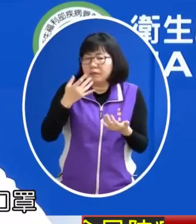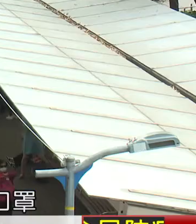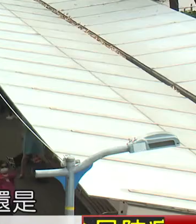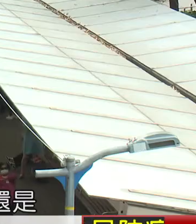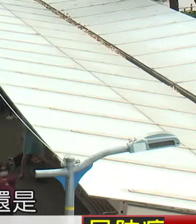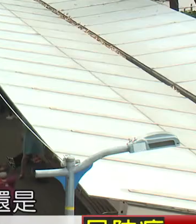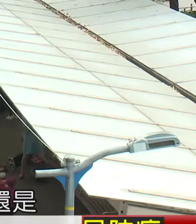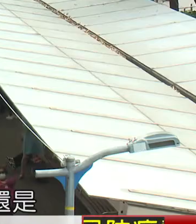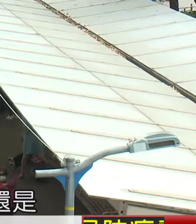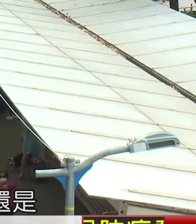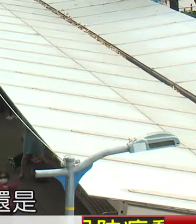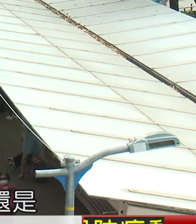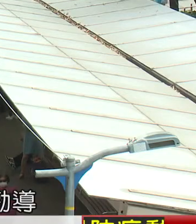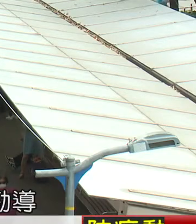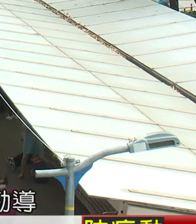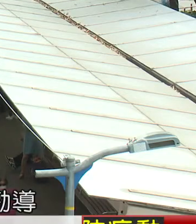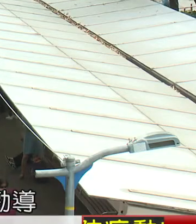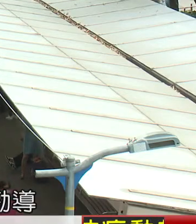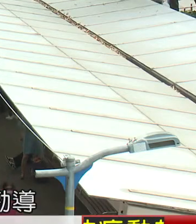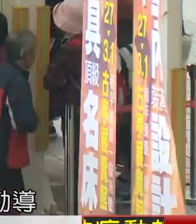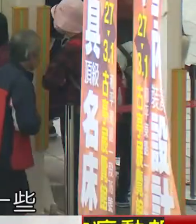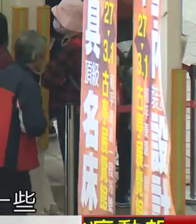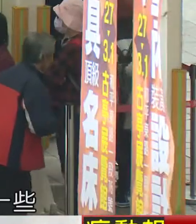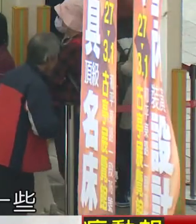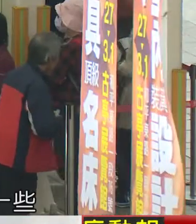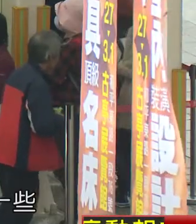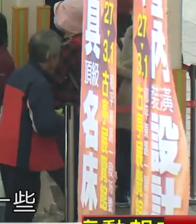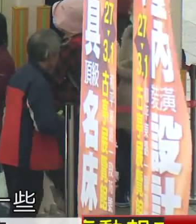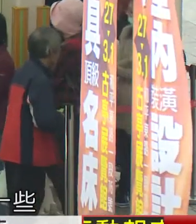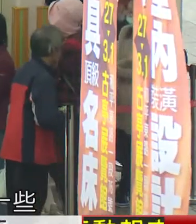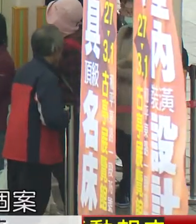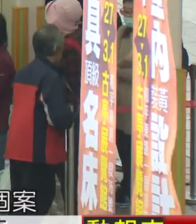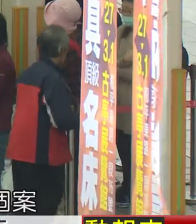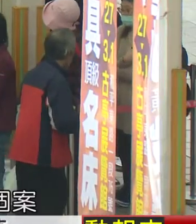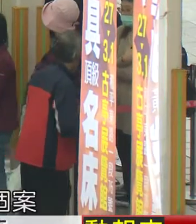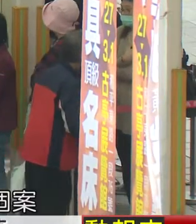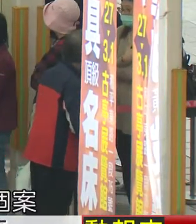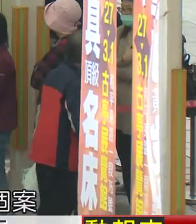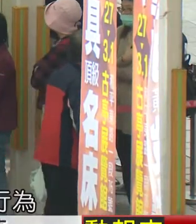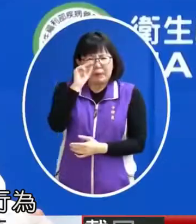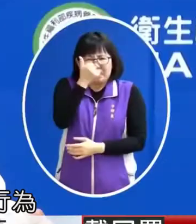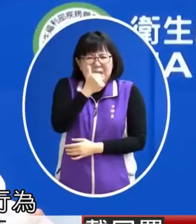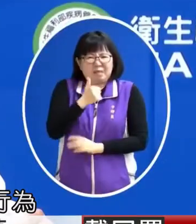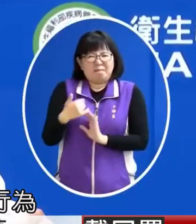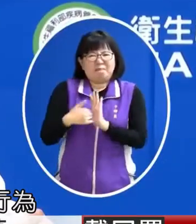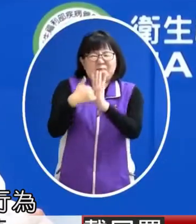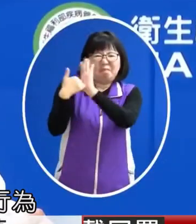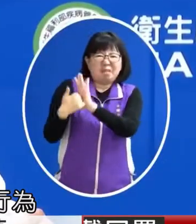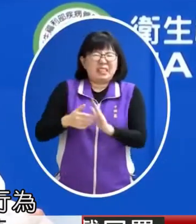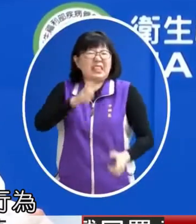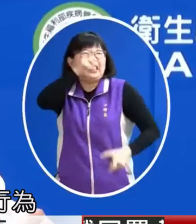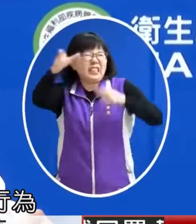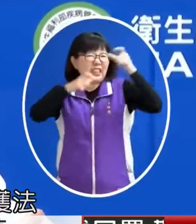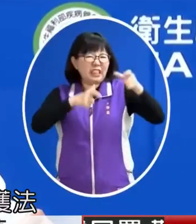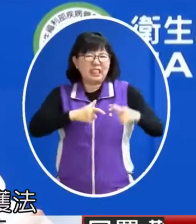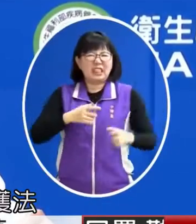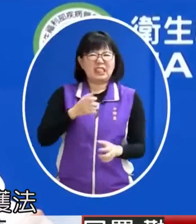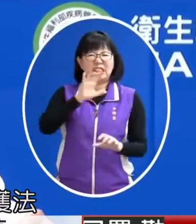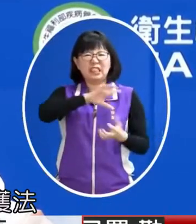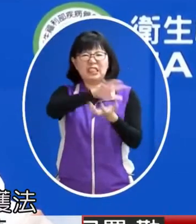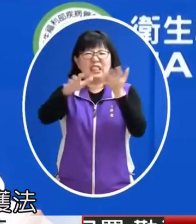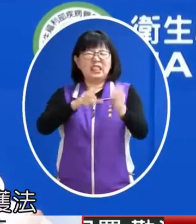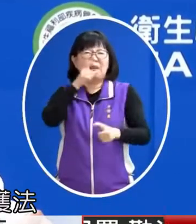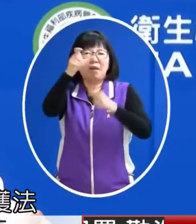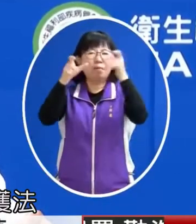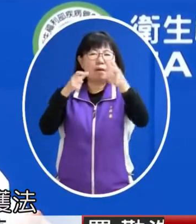口罩哈。那当然开始在我们还是予以劝导。至于有看到一些比较极端的个案，有扰乱秩序的行为，那会